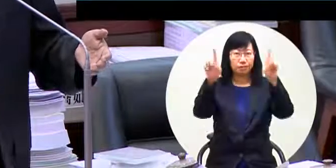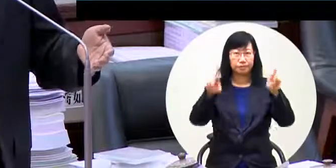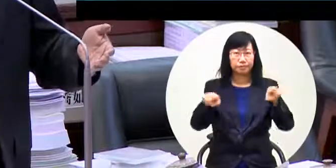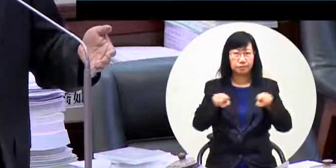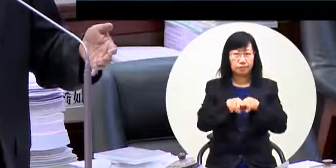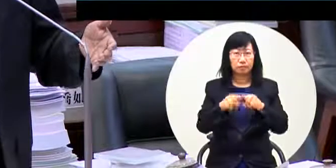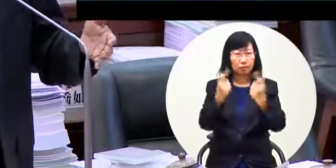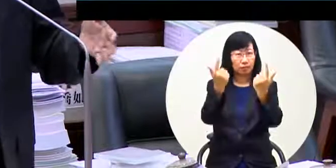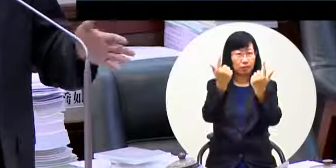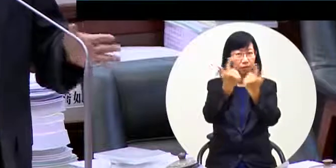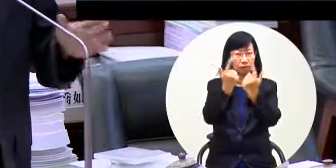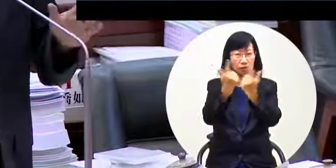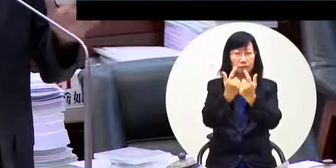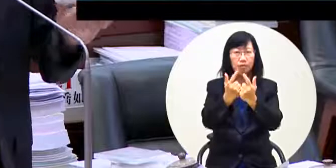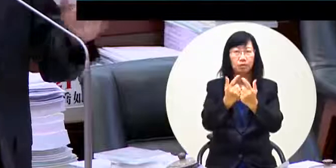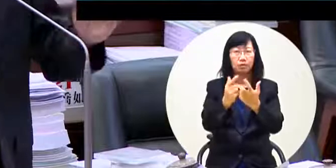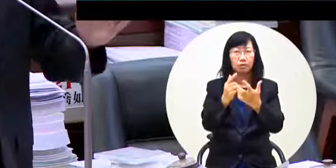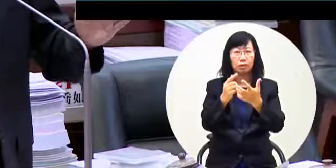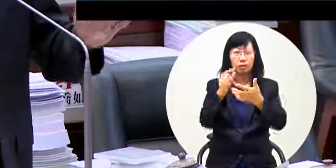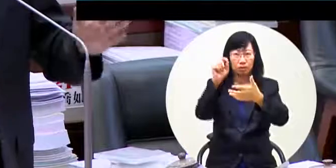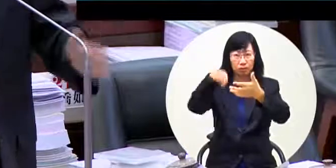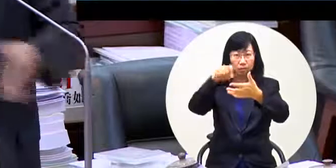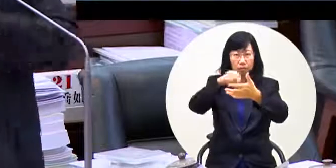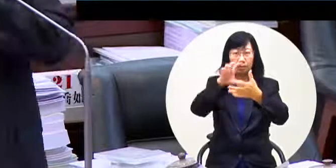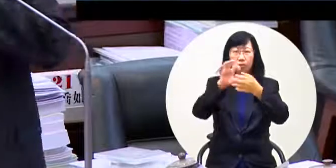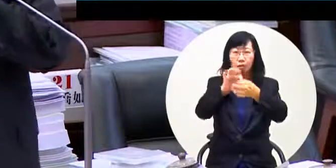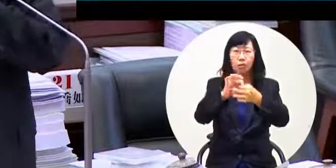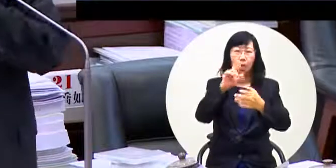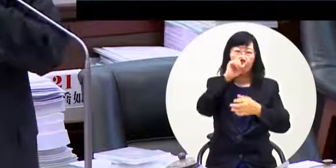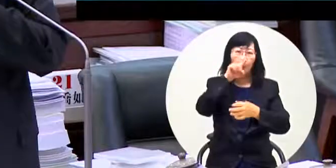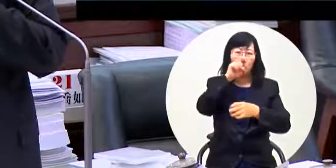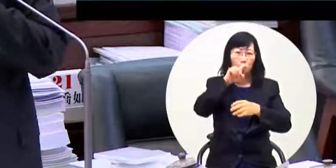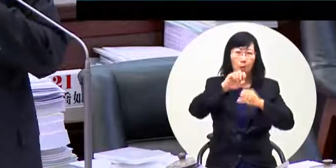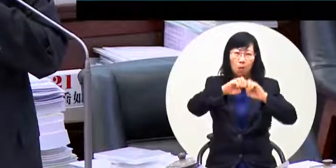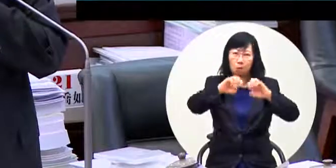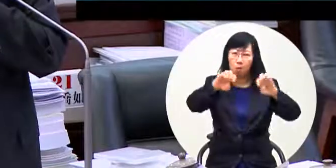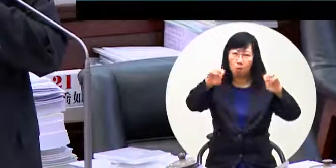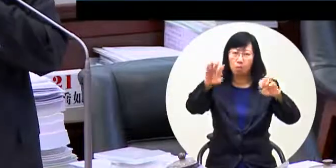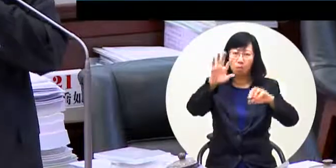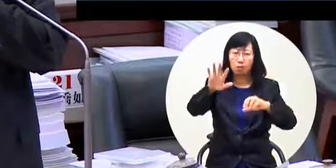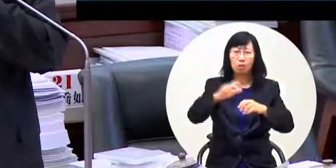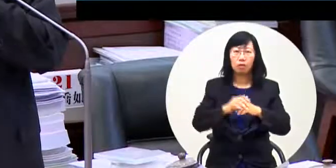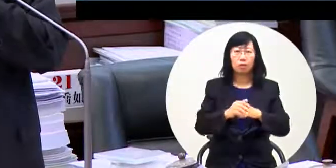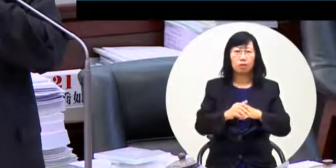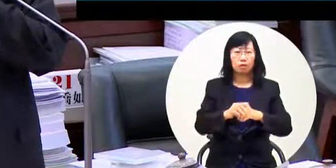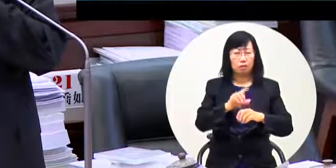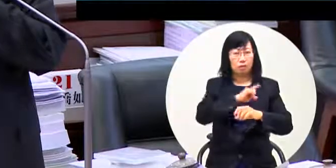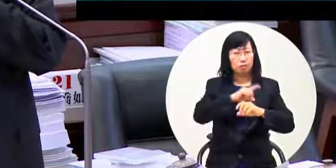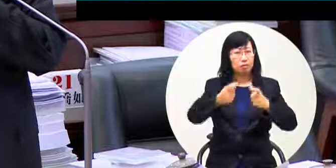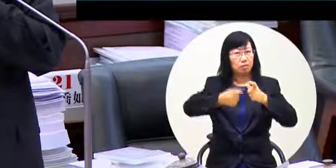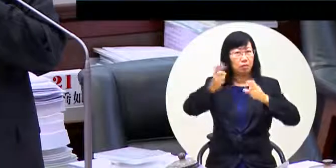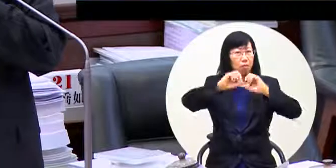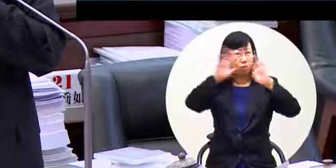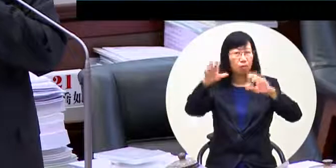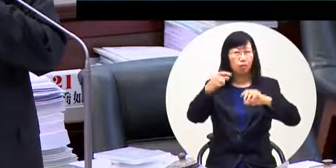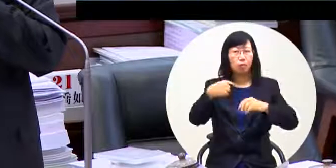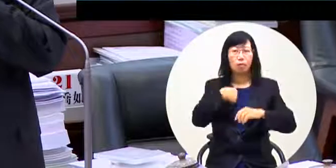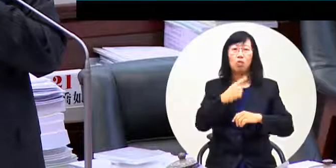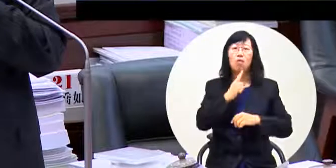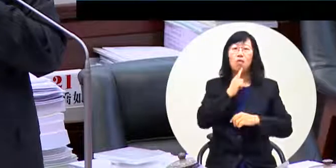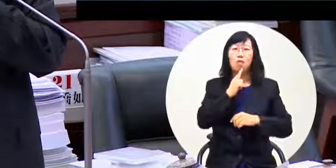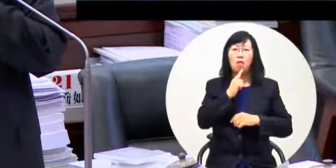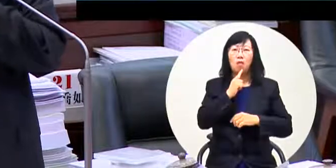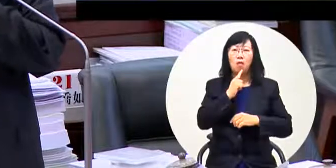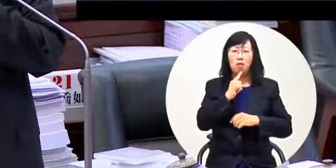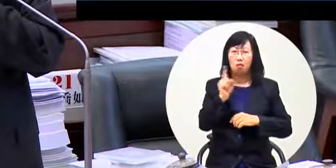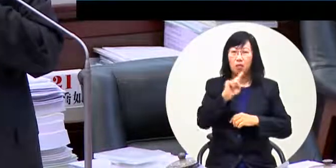样的污染源，伊去甲人宣誓讲，我这个好野人，我真惊死。我若安怎，我就要来